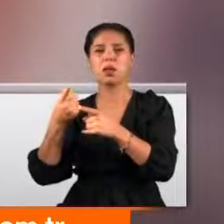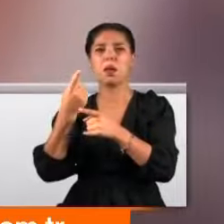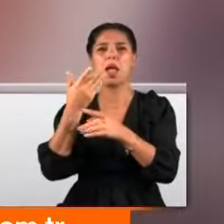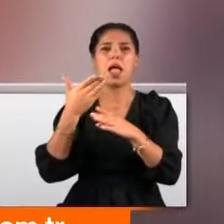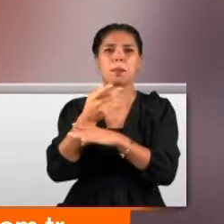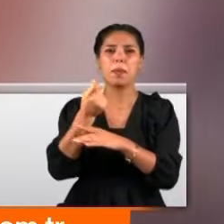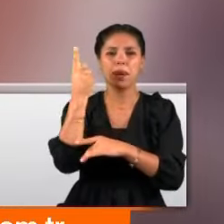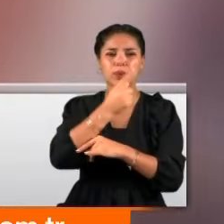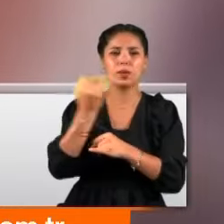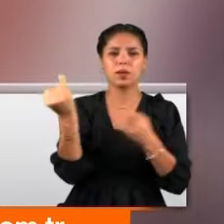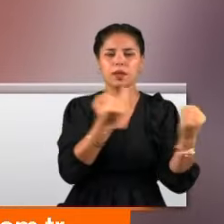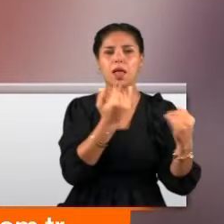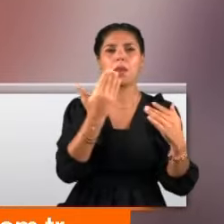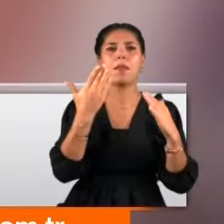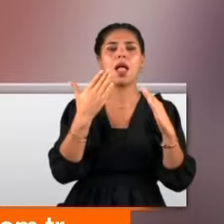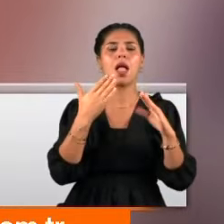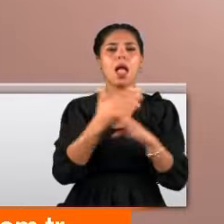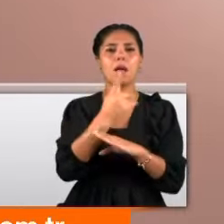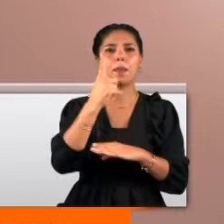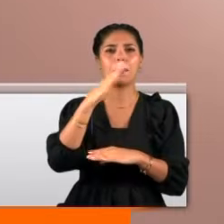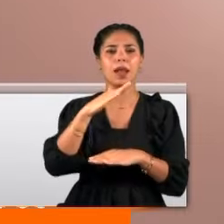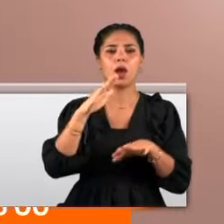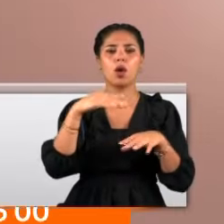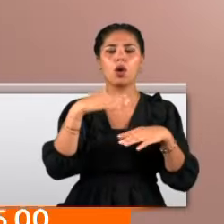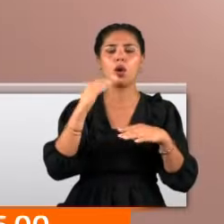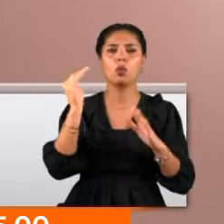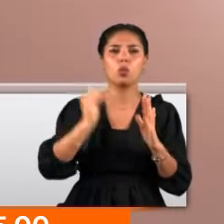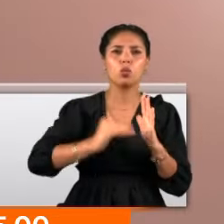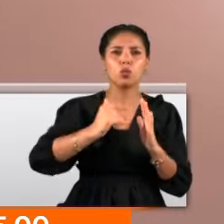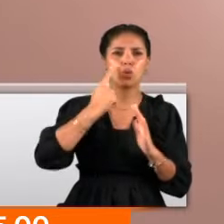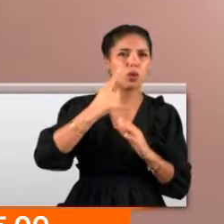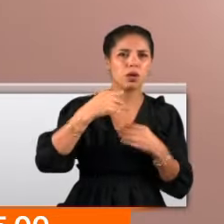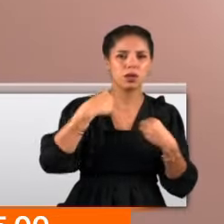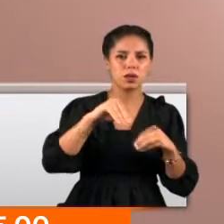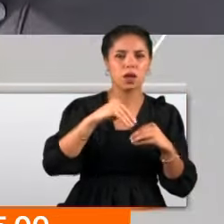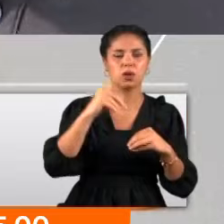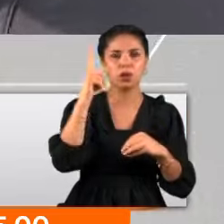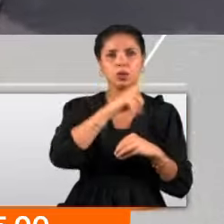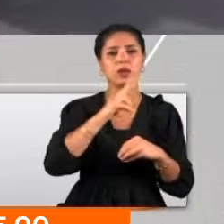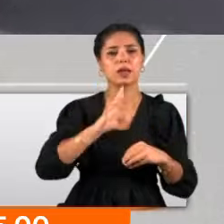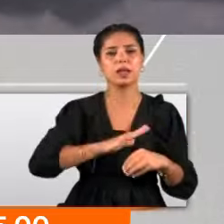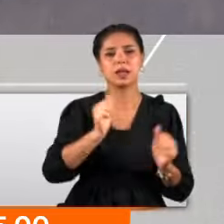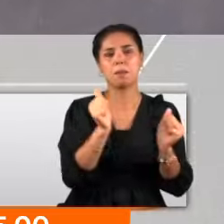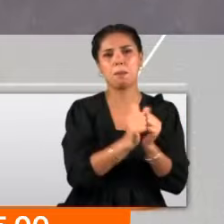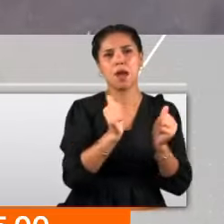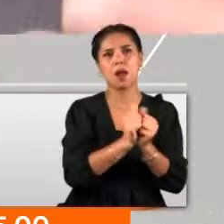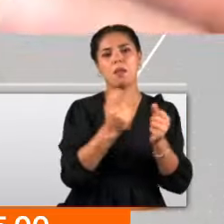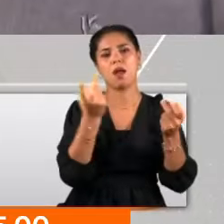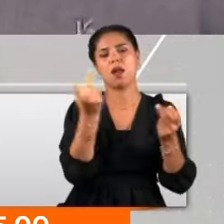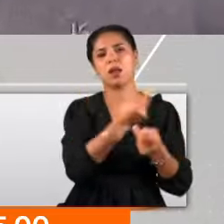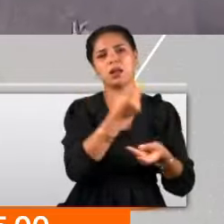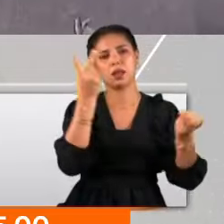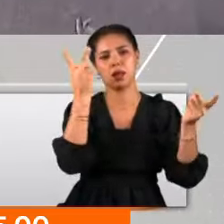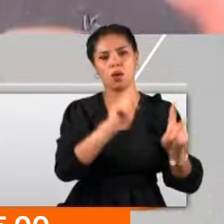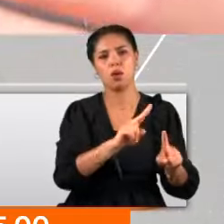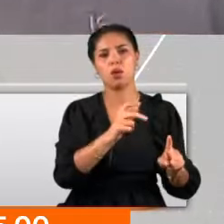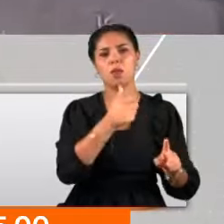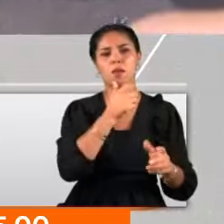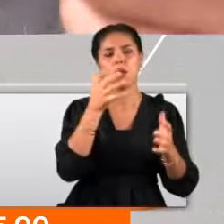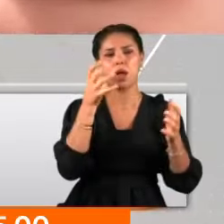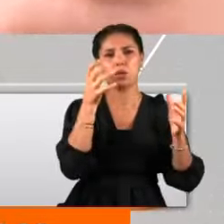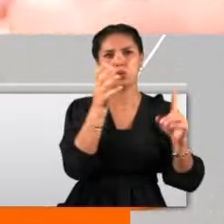yani. Ekmeği 1 lira ucuza satıyor diye kızıyla birlikte cinayete kurban gitti. Kız babasını tutuyor ki işte kavgaya karışmasın diye